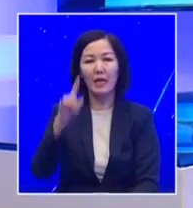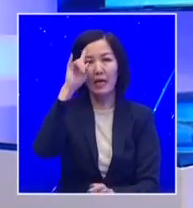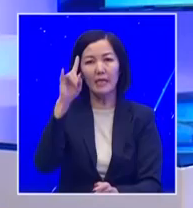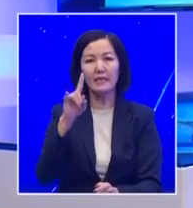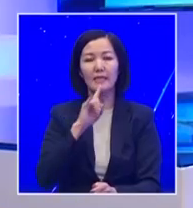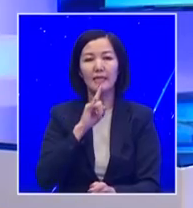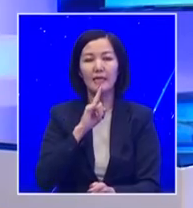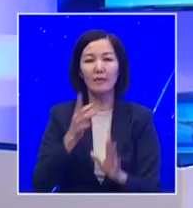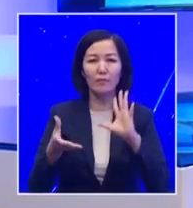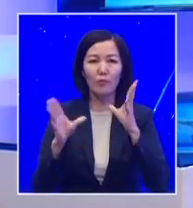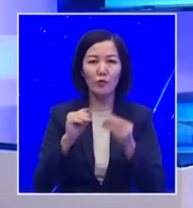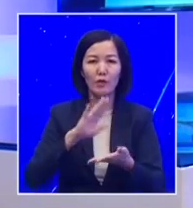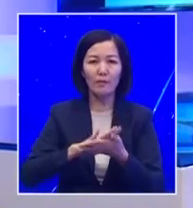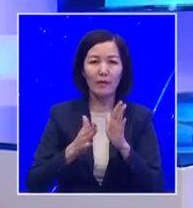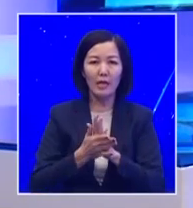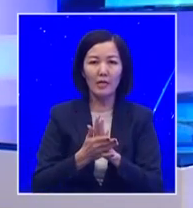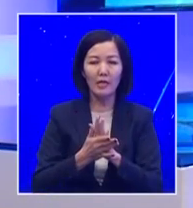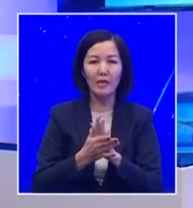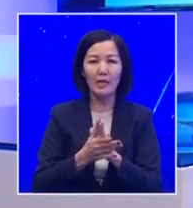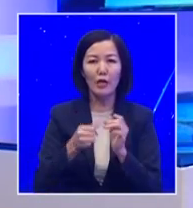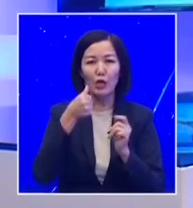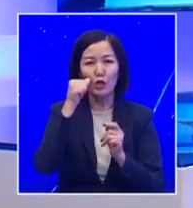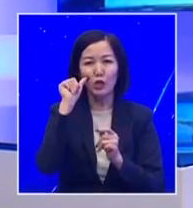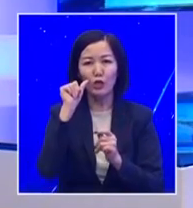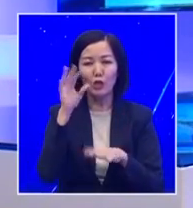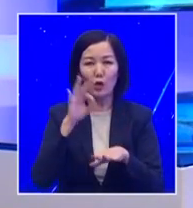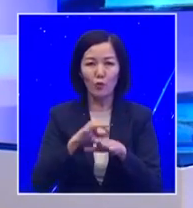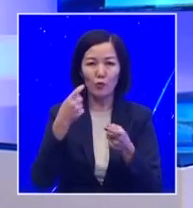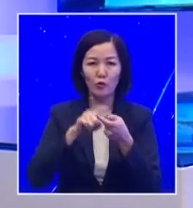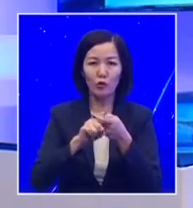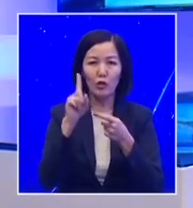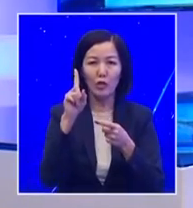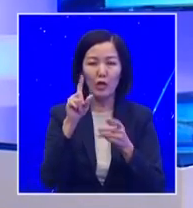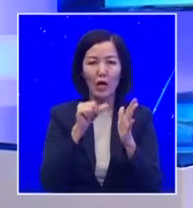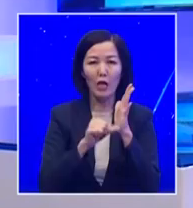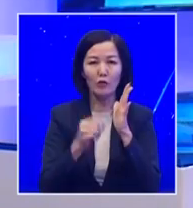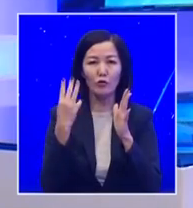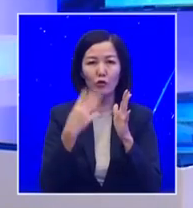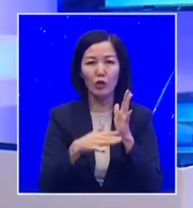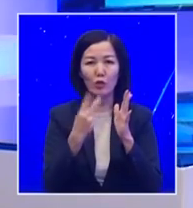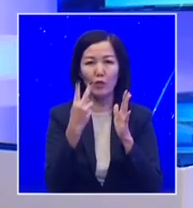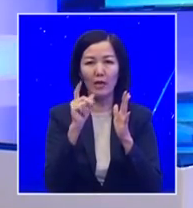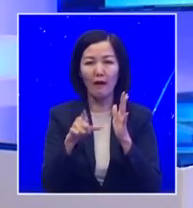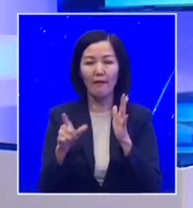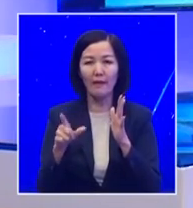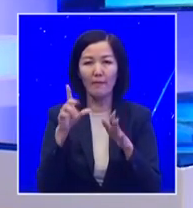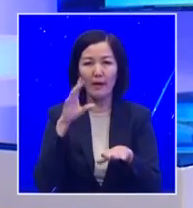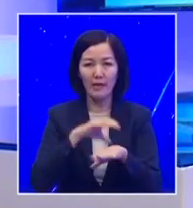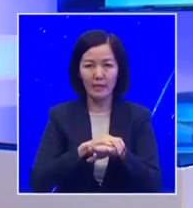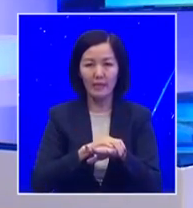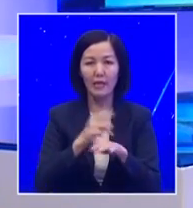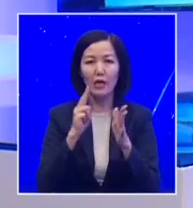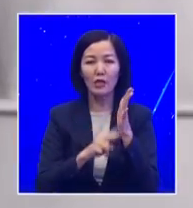Елдегі эпидемиологиялық жағдай. Соңғы тәулікте тәждінде жұқтырған 652 адам анықталды. Оның 78-сі Алматы қаласында тіркеліп